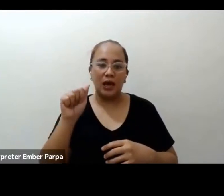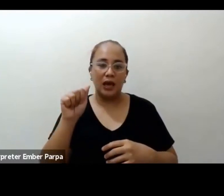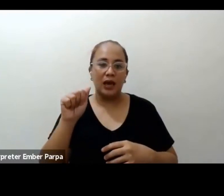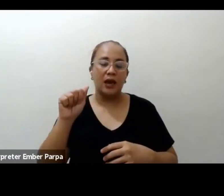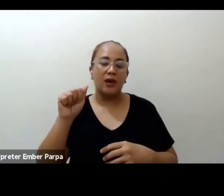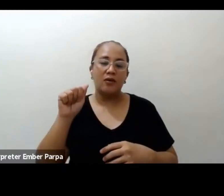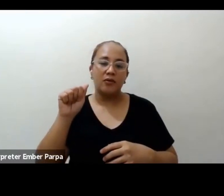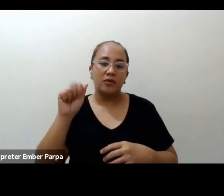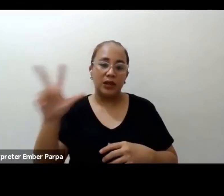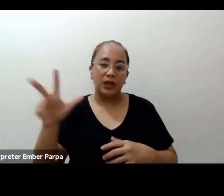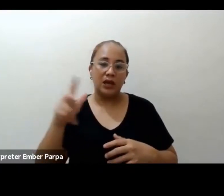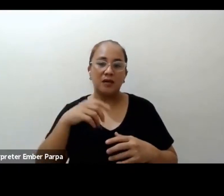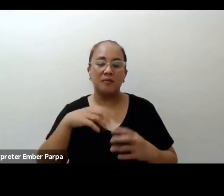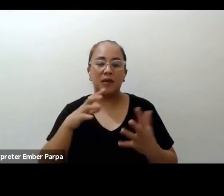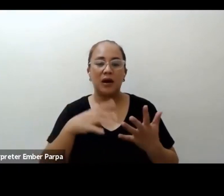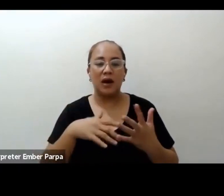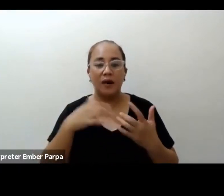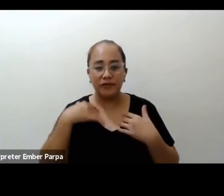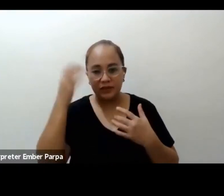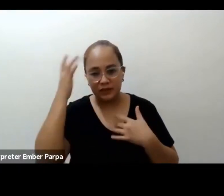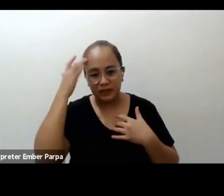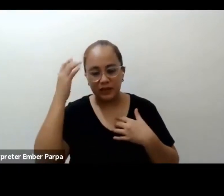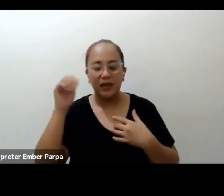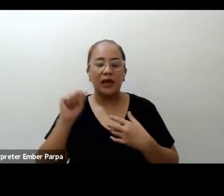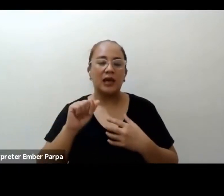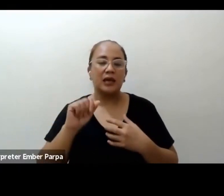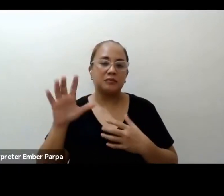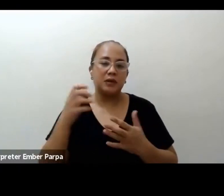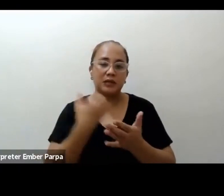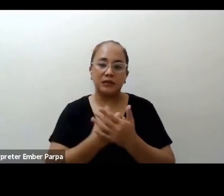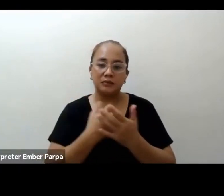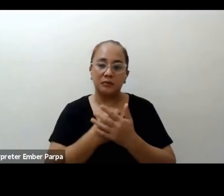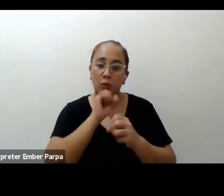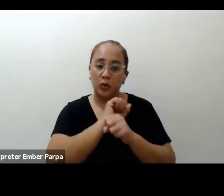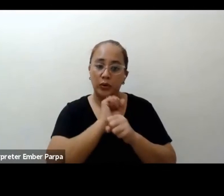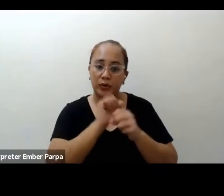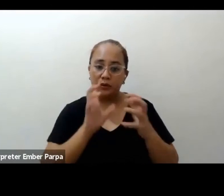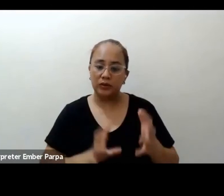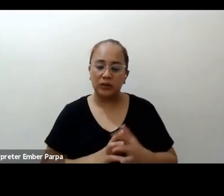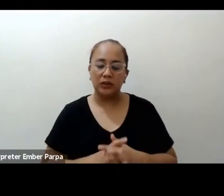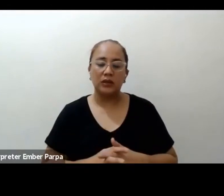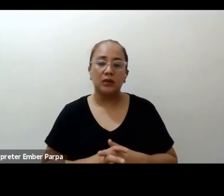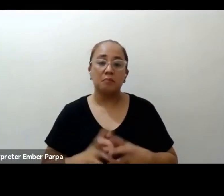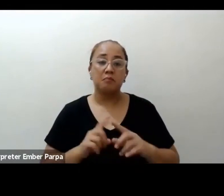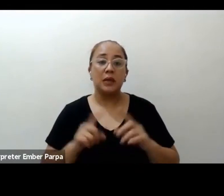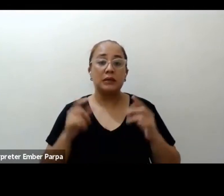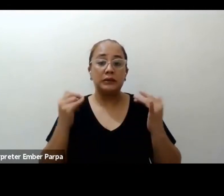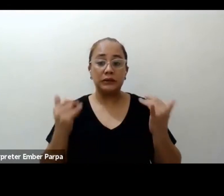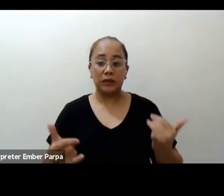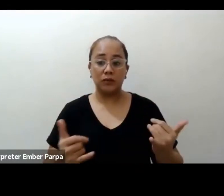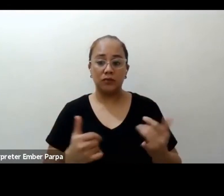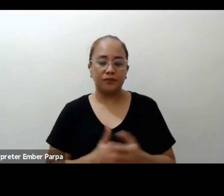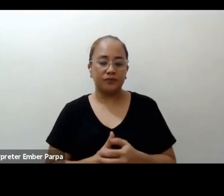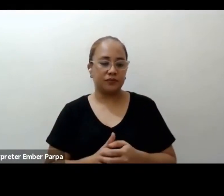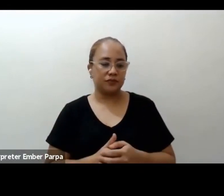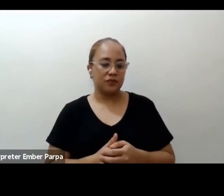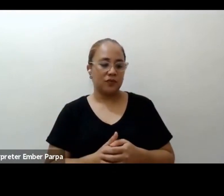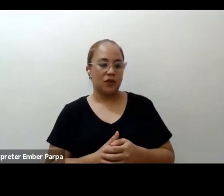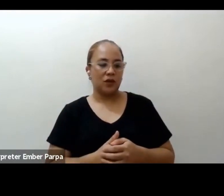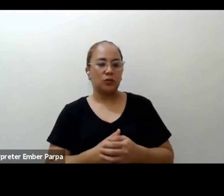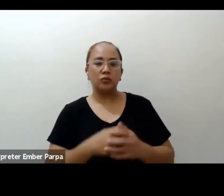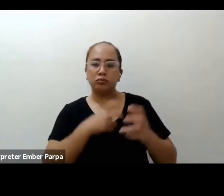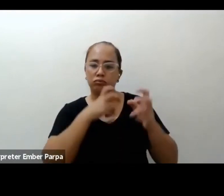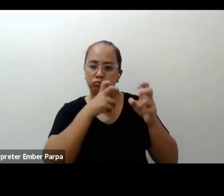frontliners. Meron pang B, di ba? Ngayon, talagang very strict dyan